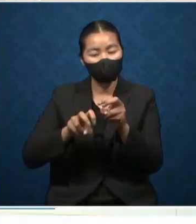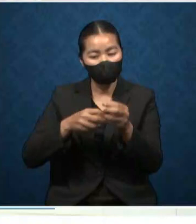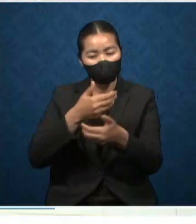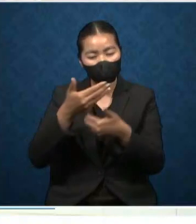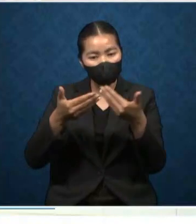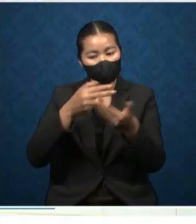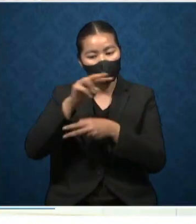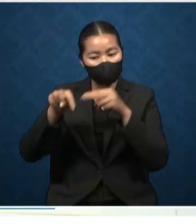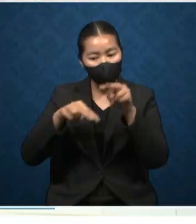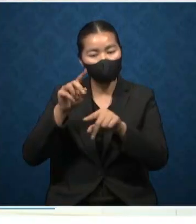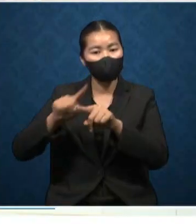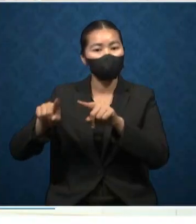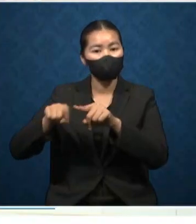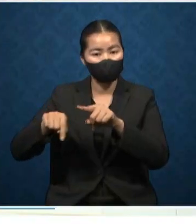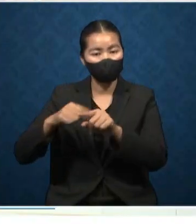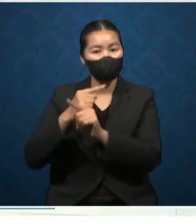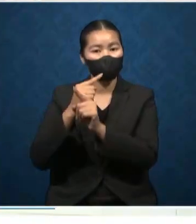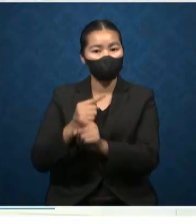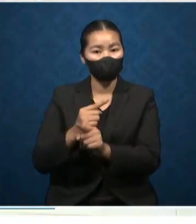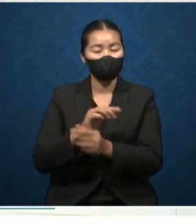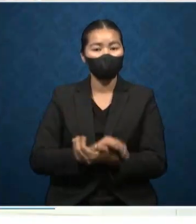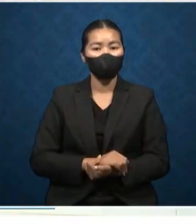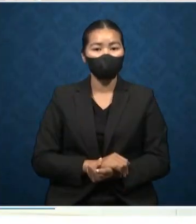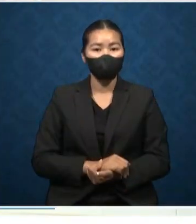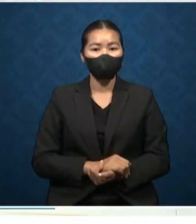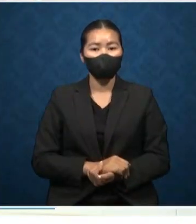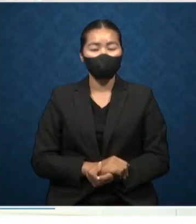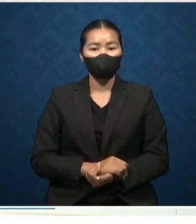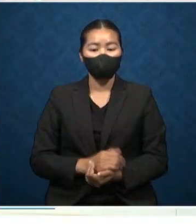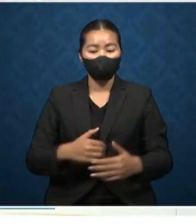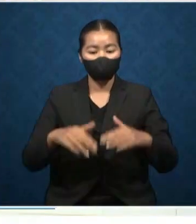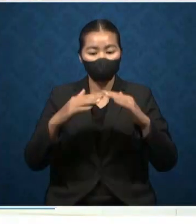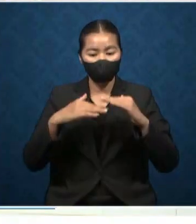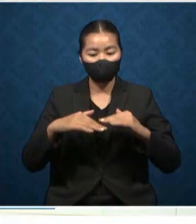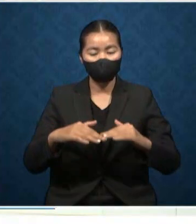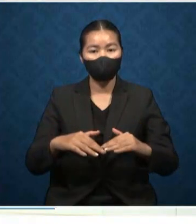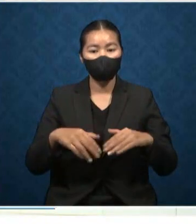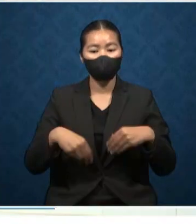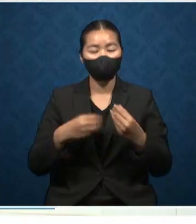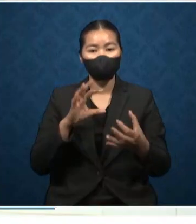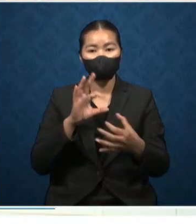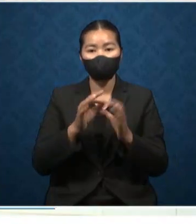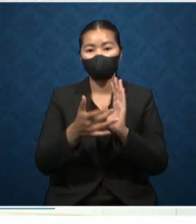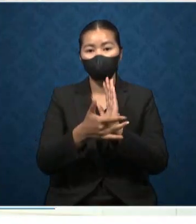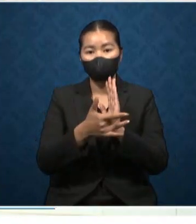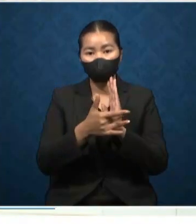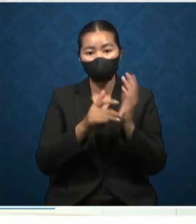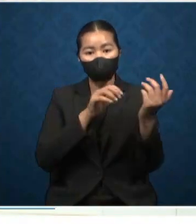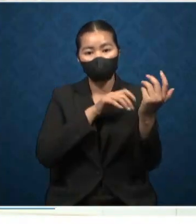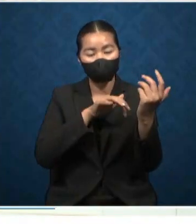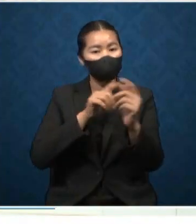ลในส่วต่มาครับในเรื่องของการให้zesภา์กรุ่มต้